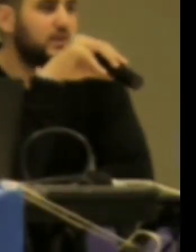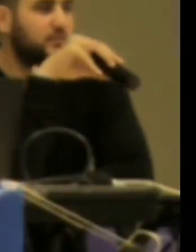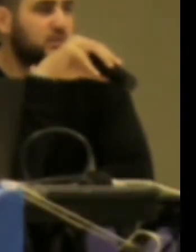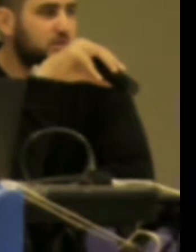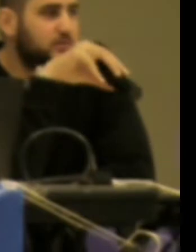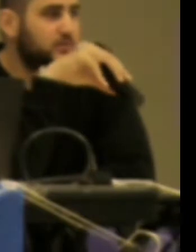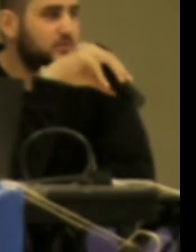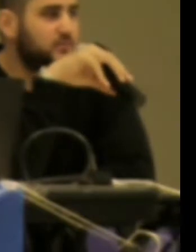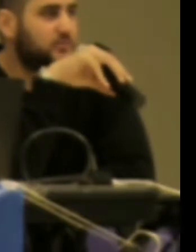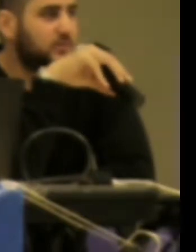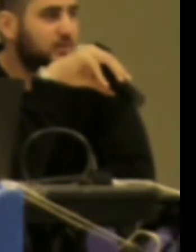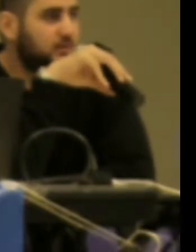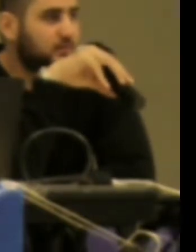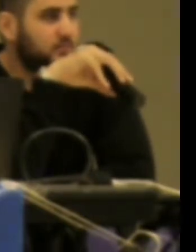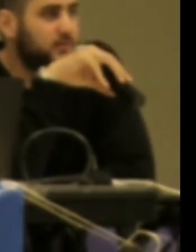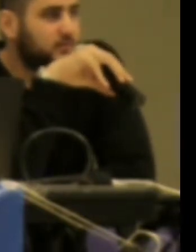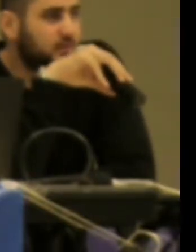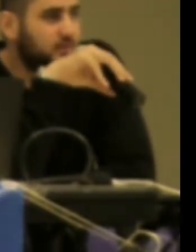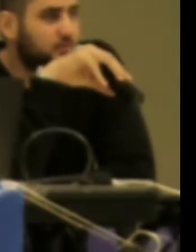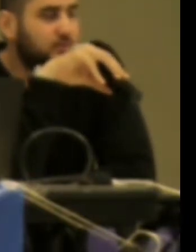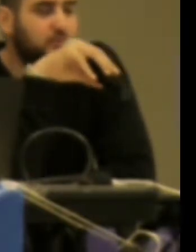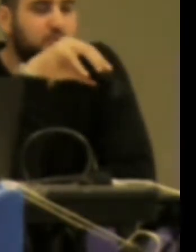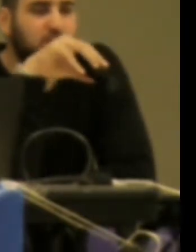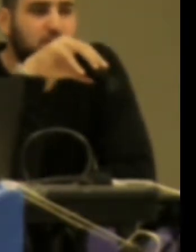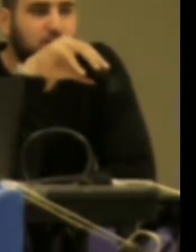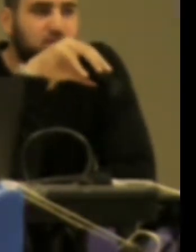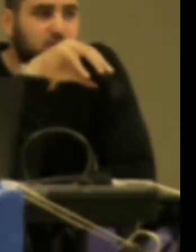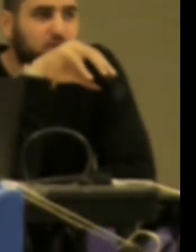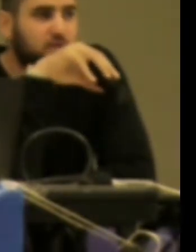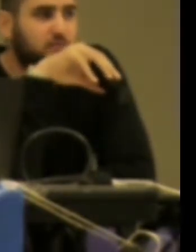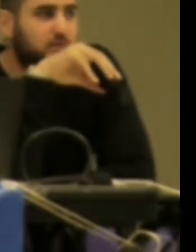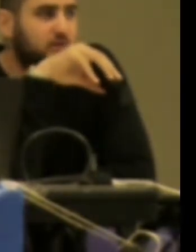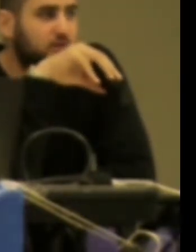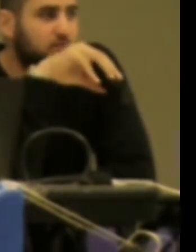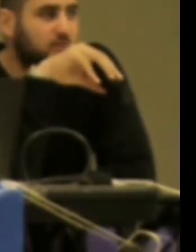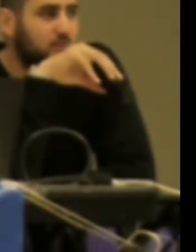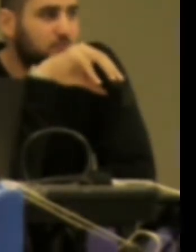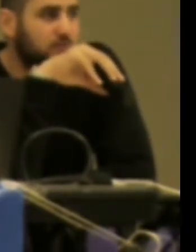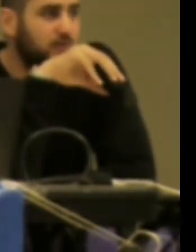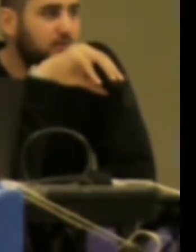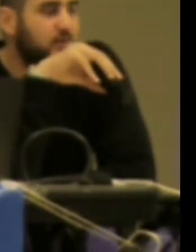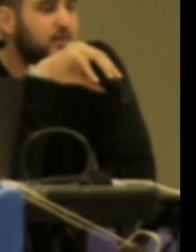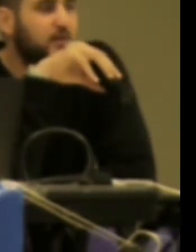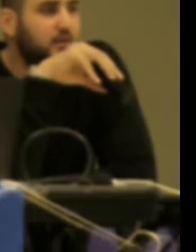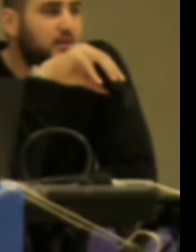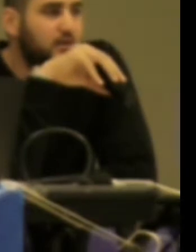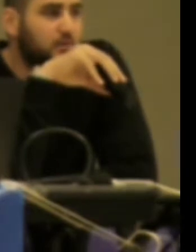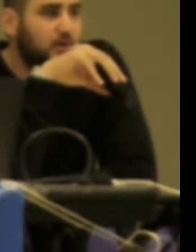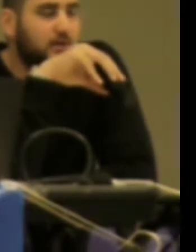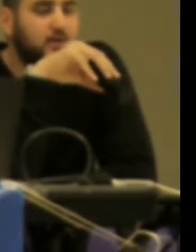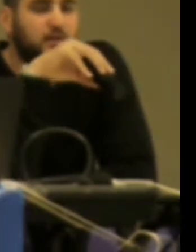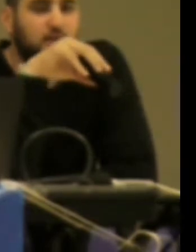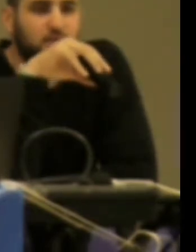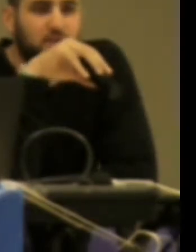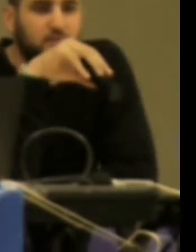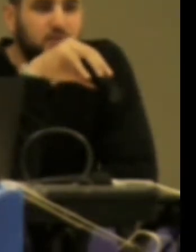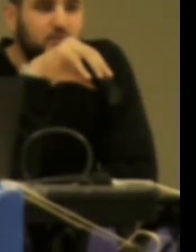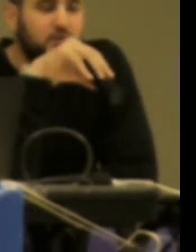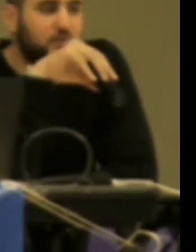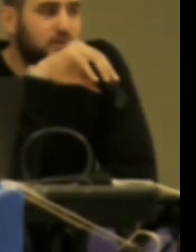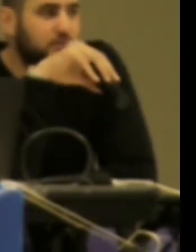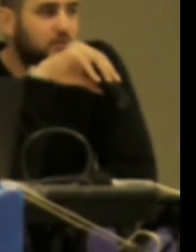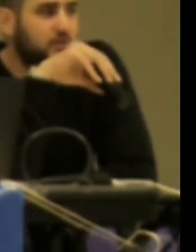أعوذ بالله من الشيطان الرجيم. بسم الله الرحمن الرحيم. والصلاة والسلام على أشرف الأنبياء وإمام المرسلين وعلى آله